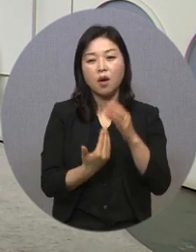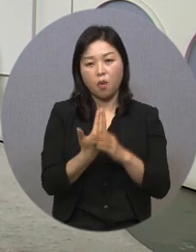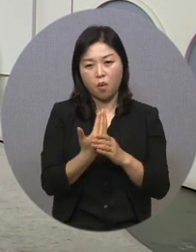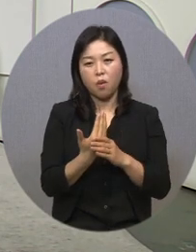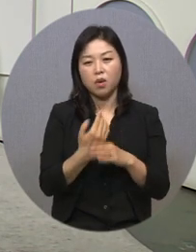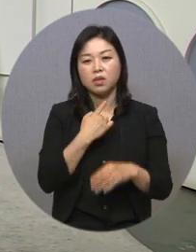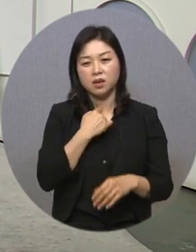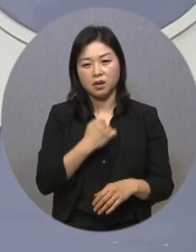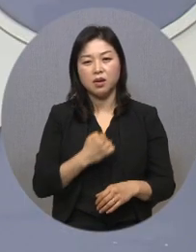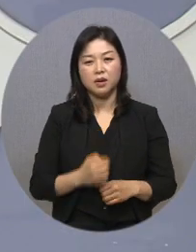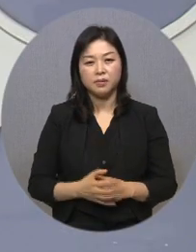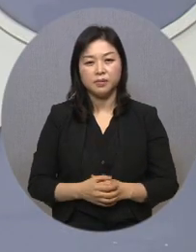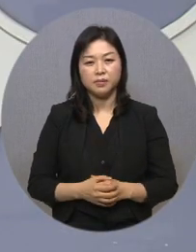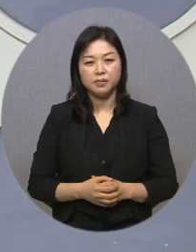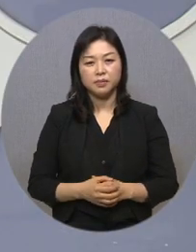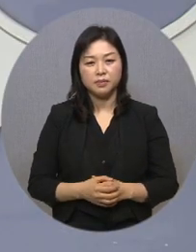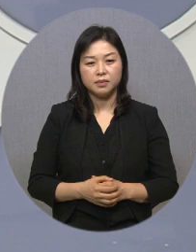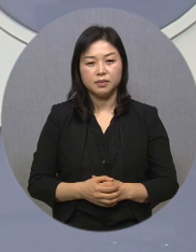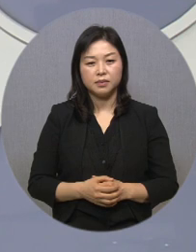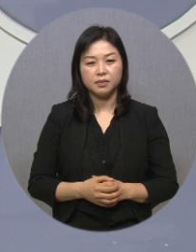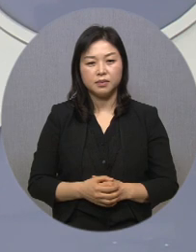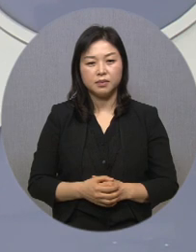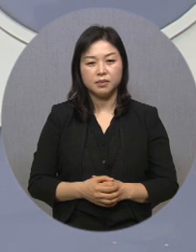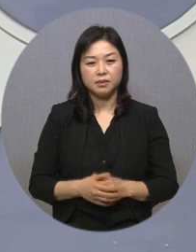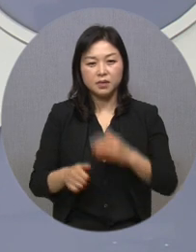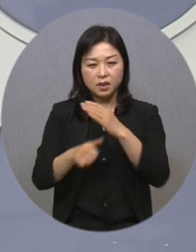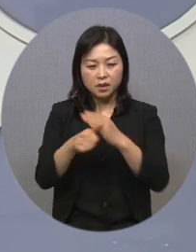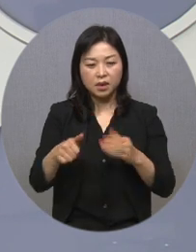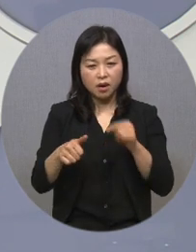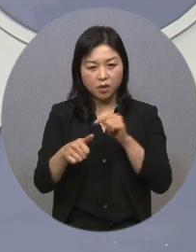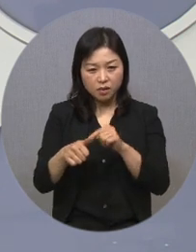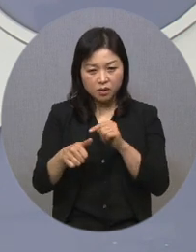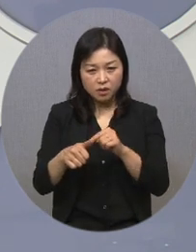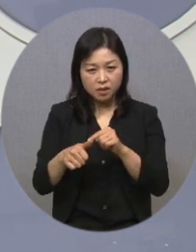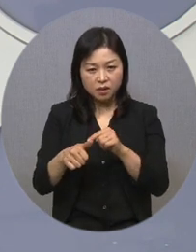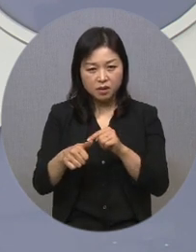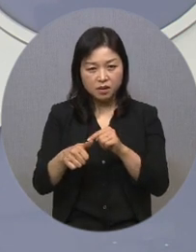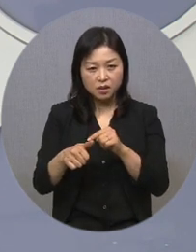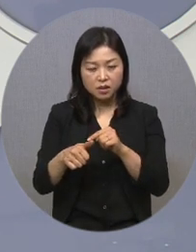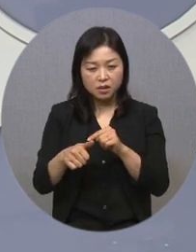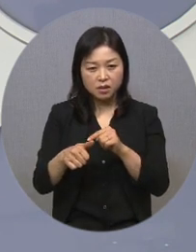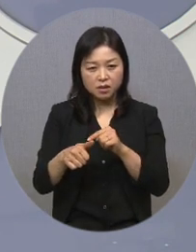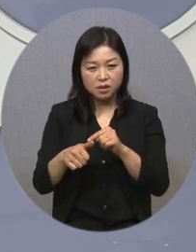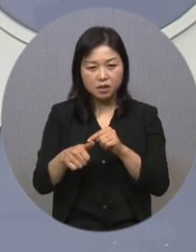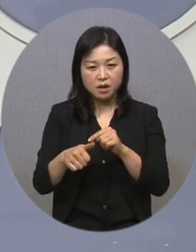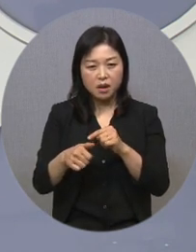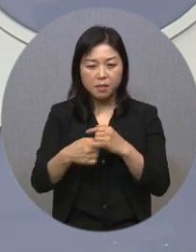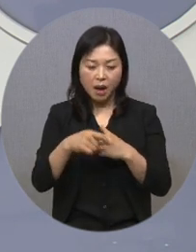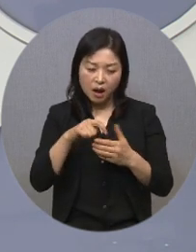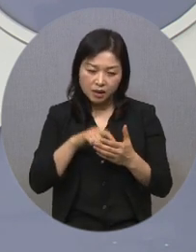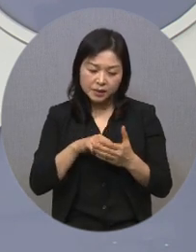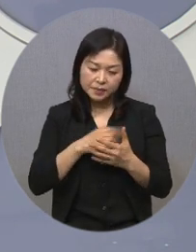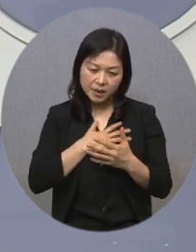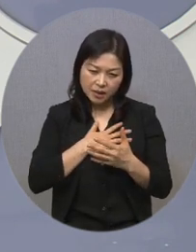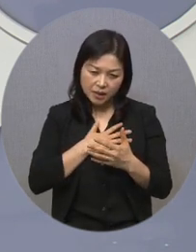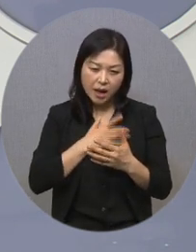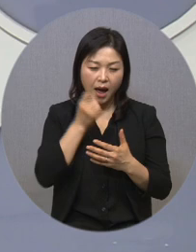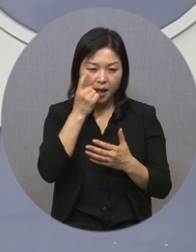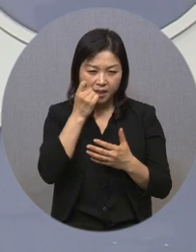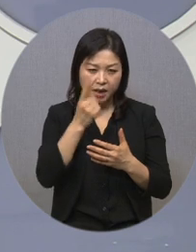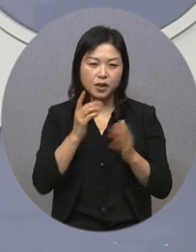절단 사고를 당해서 이 절단된 것을 이 가슴에 한 달 동안